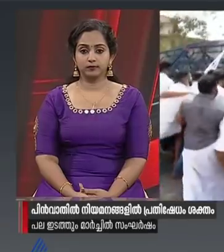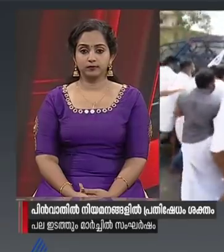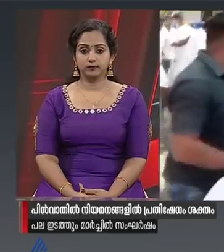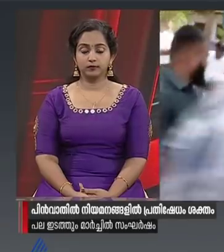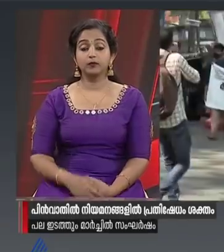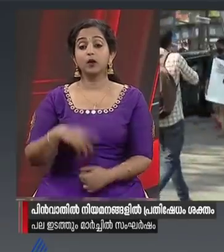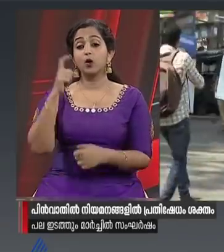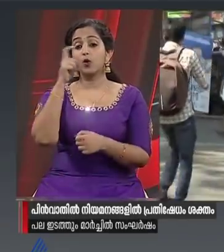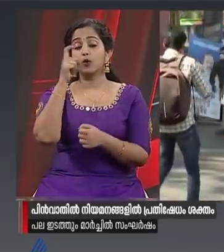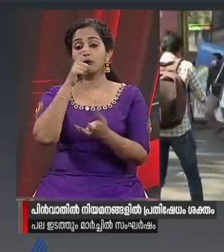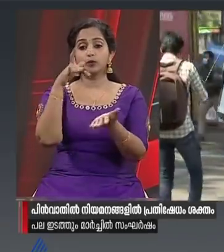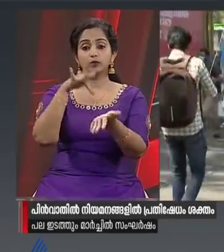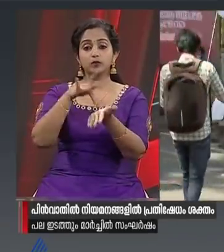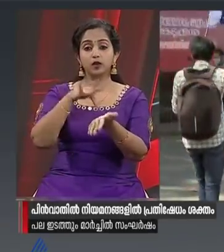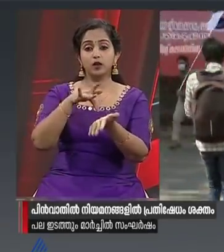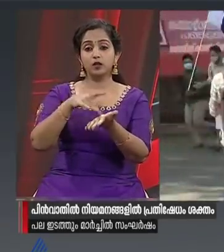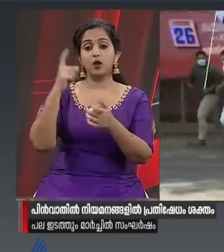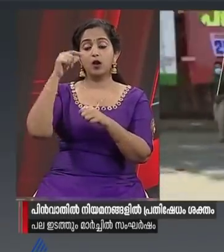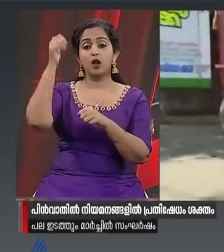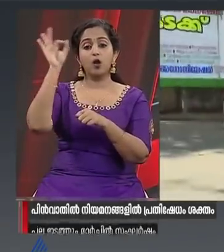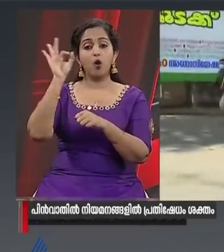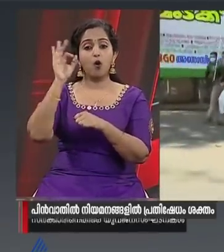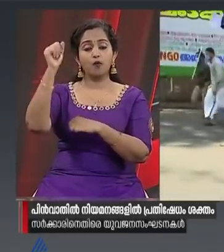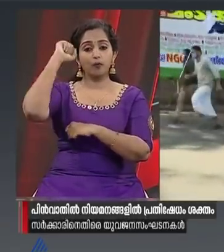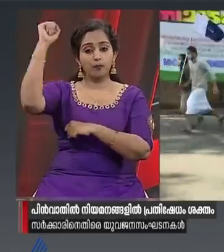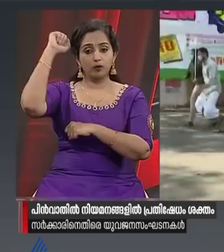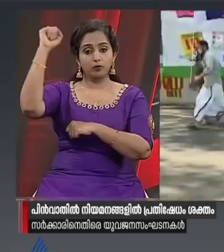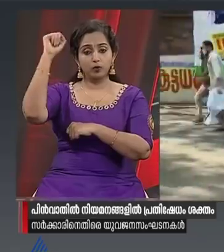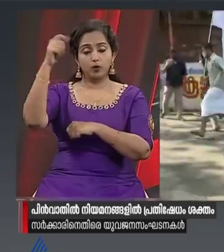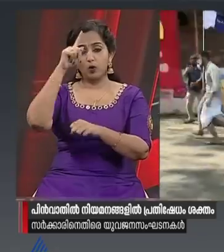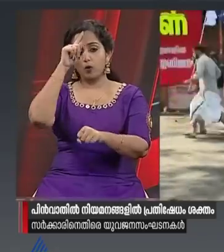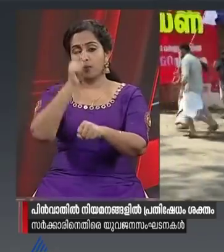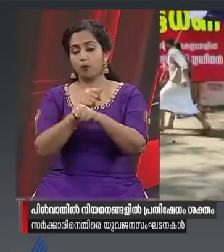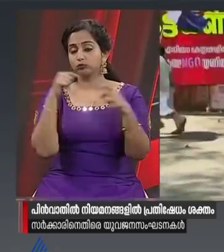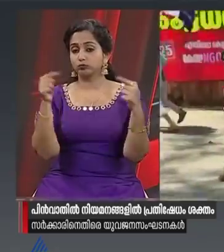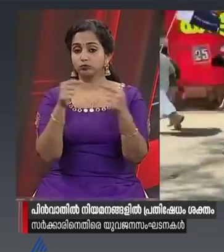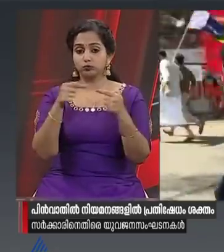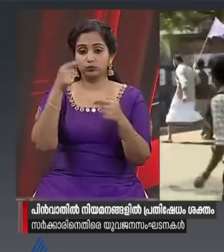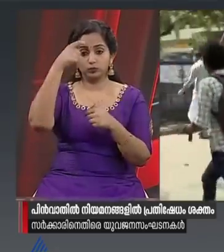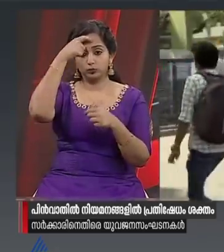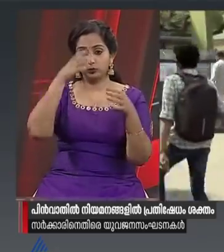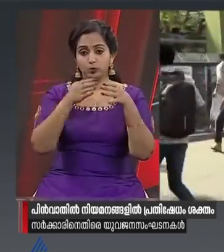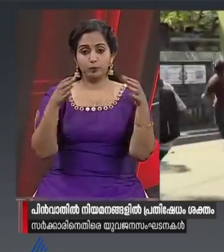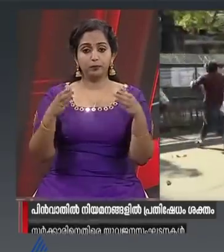കോഴിക്കോട് ഫ്രറ്റേണിറ്റി മൂവ്മെന്റ് നടത്തിയ കളക്ട്രേറ്റ് മാർച്ചിന് നേരെ പോലീസ് ജലപീരങ്കി പ്രയോഗിച്ചു.